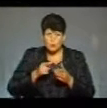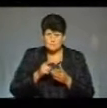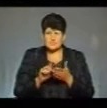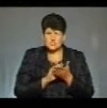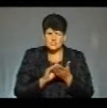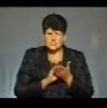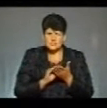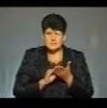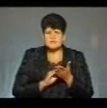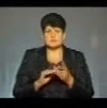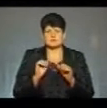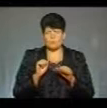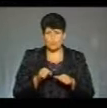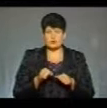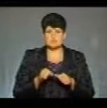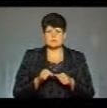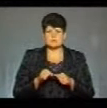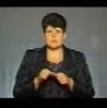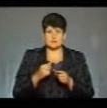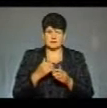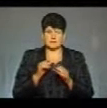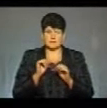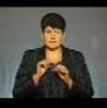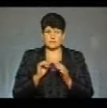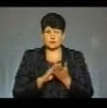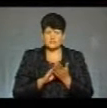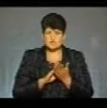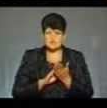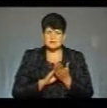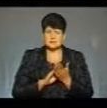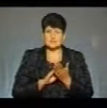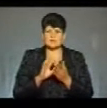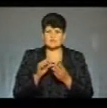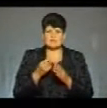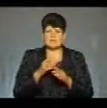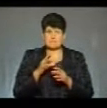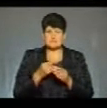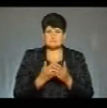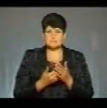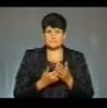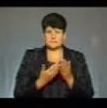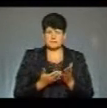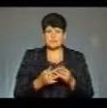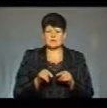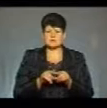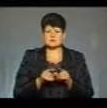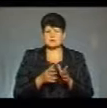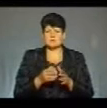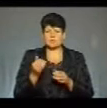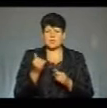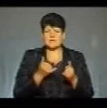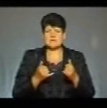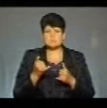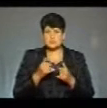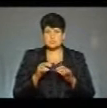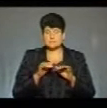от професійні пневмоударники, якими вичищаєш ці всі зразки. Так само хімічним способом це